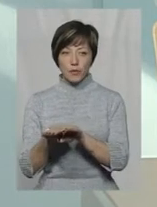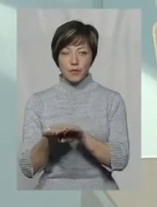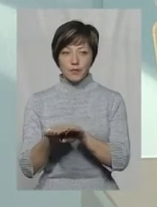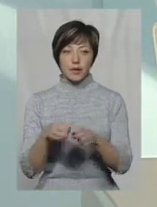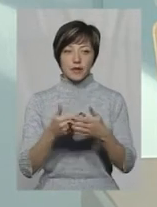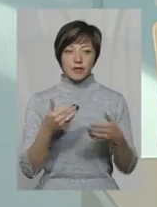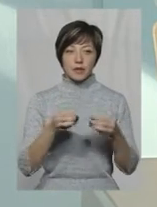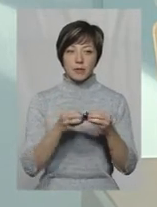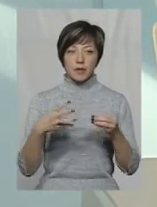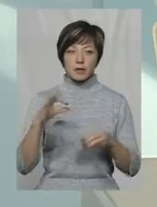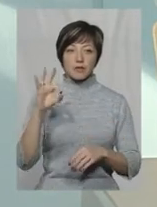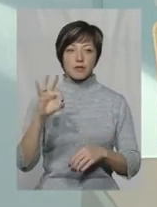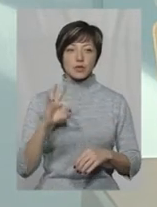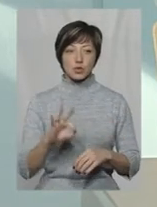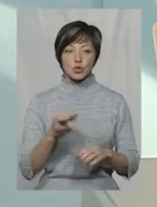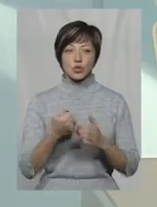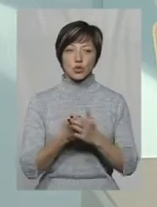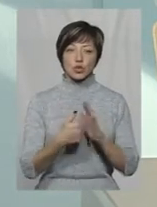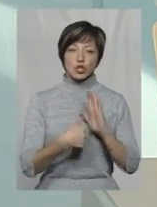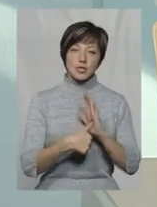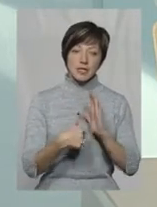від 15% до